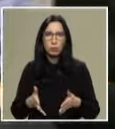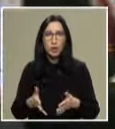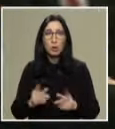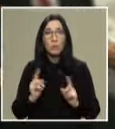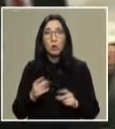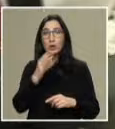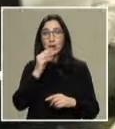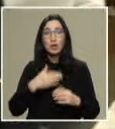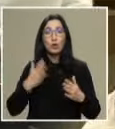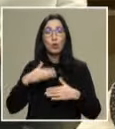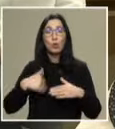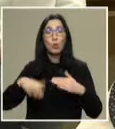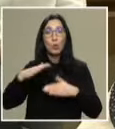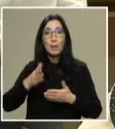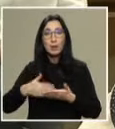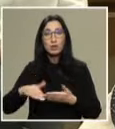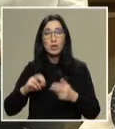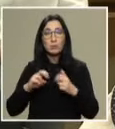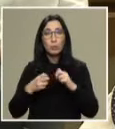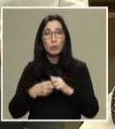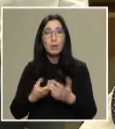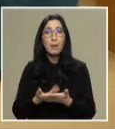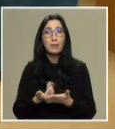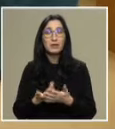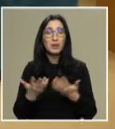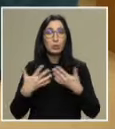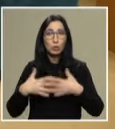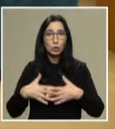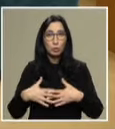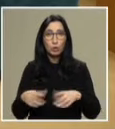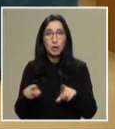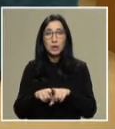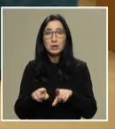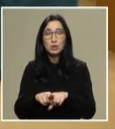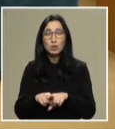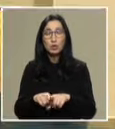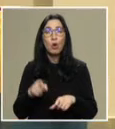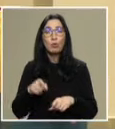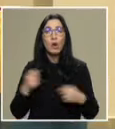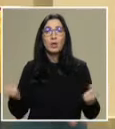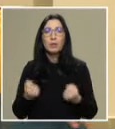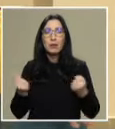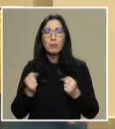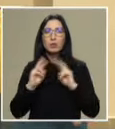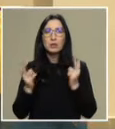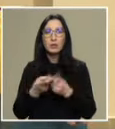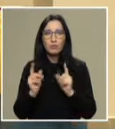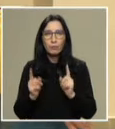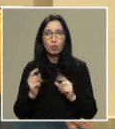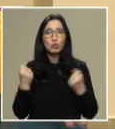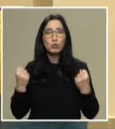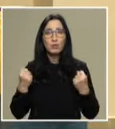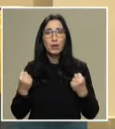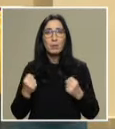Мога да кажа, че голяма част от проблемите са предизвикани от технологиите, но също и така и той динамичен свят, в който живеем, и тези